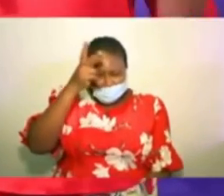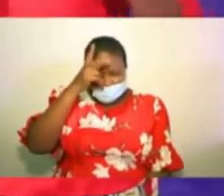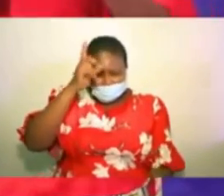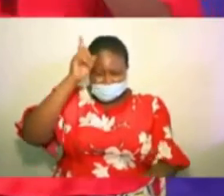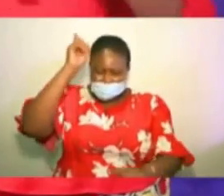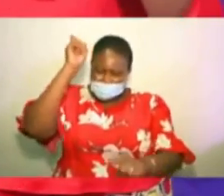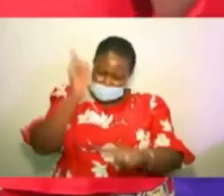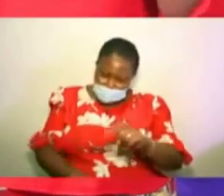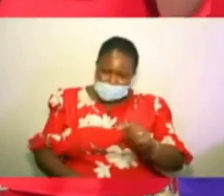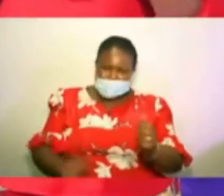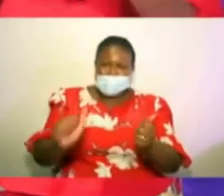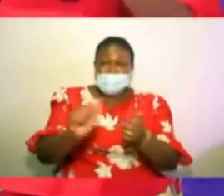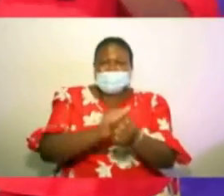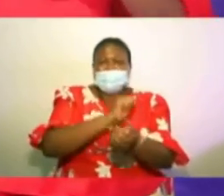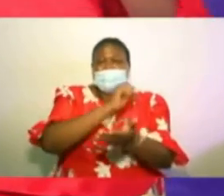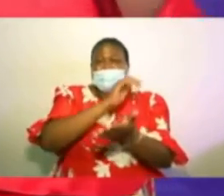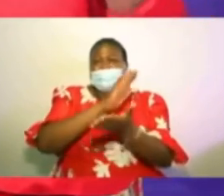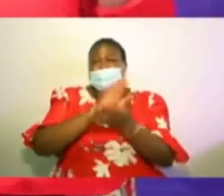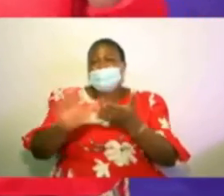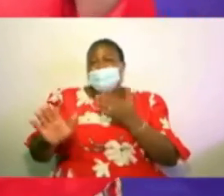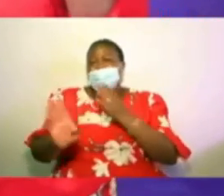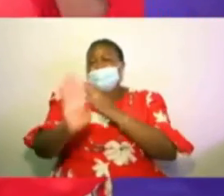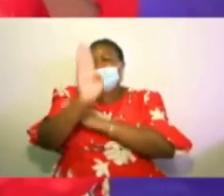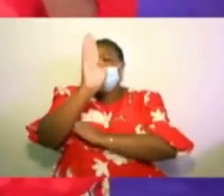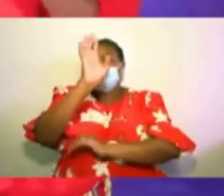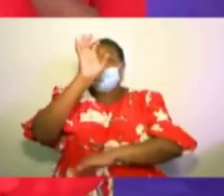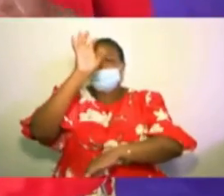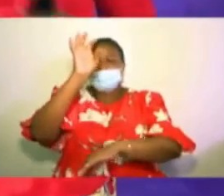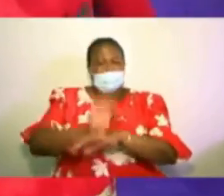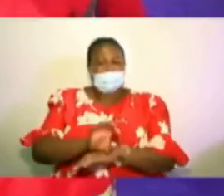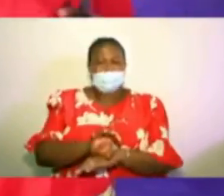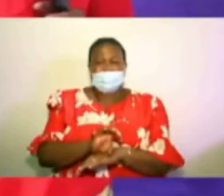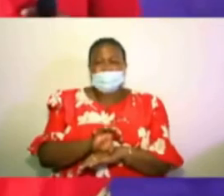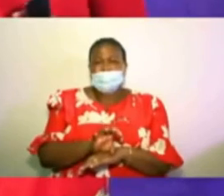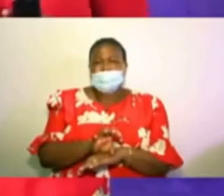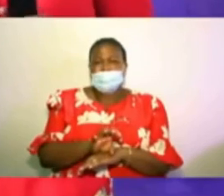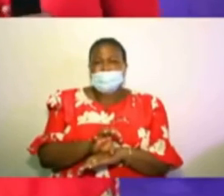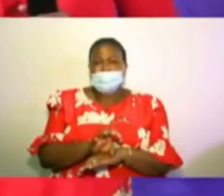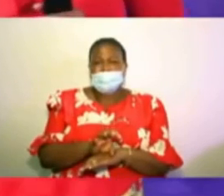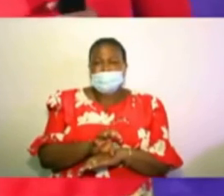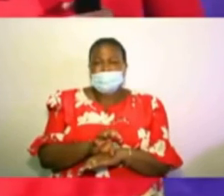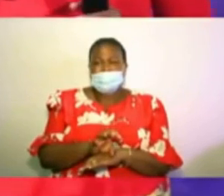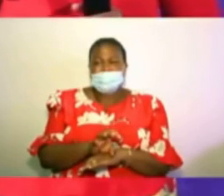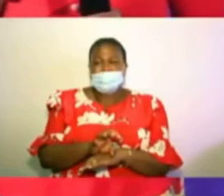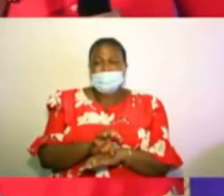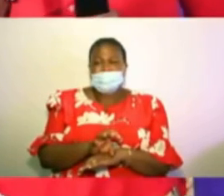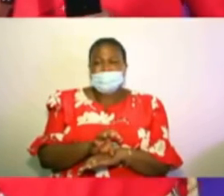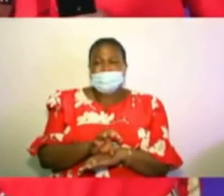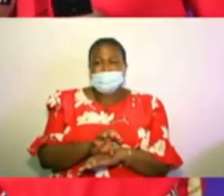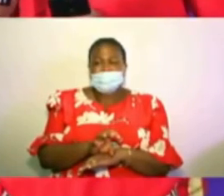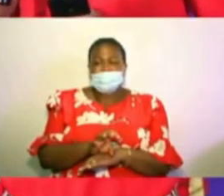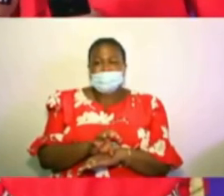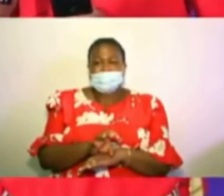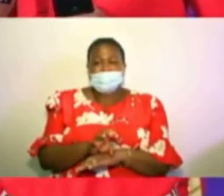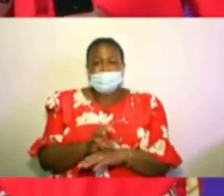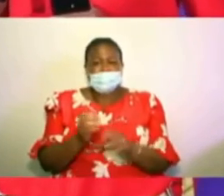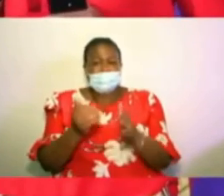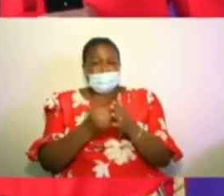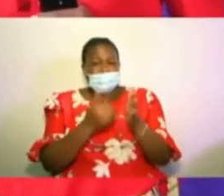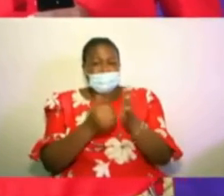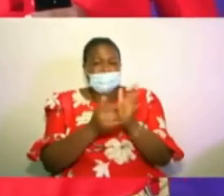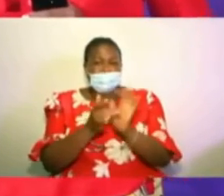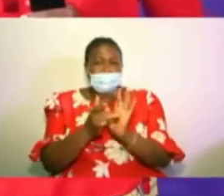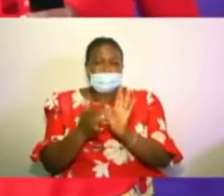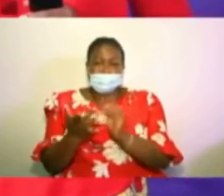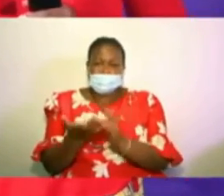against it. Les portes des enfers ne prévaudront pas contre l'Église. Some of the newer versions says the gates